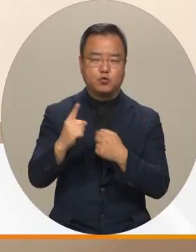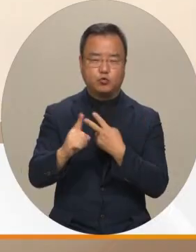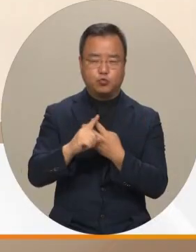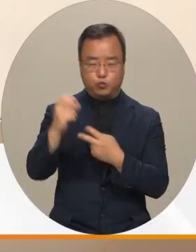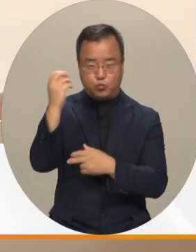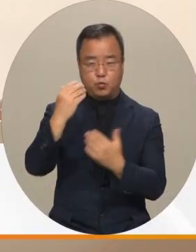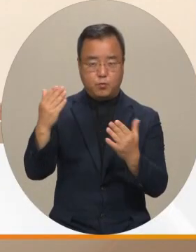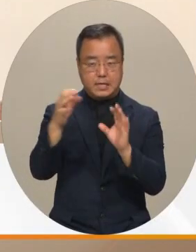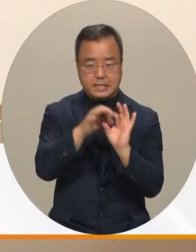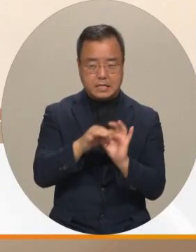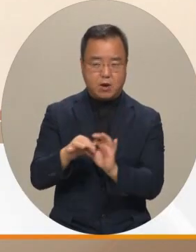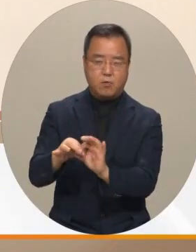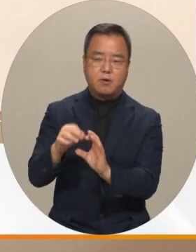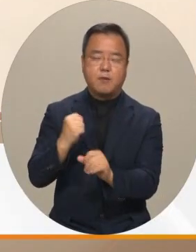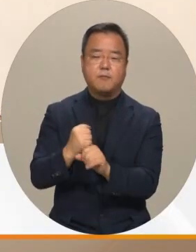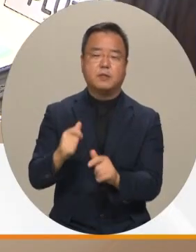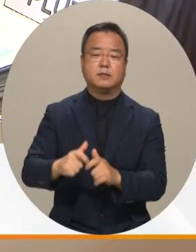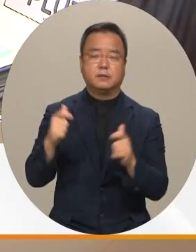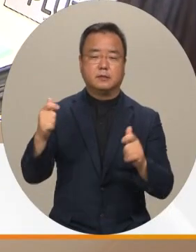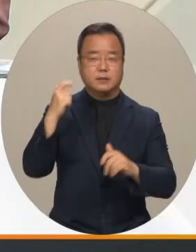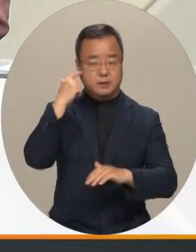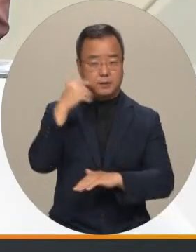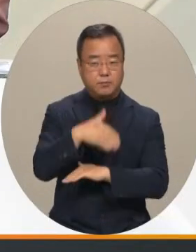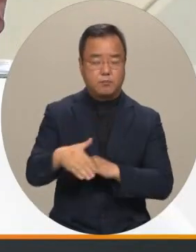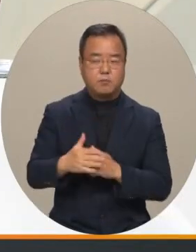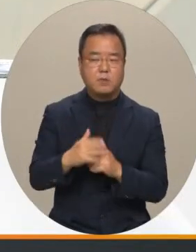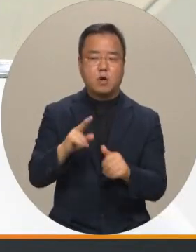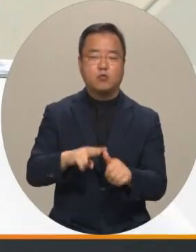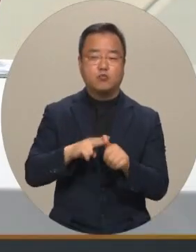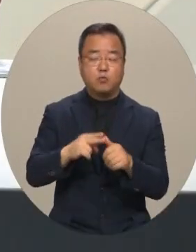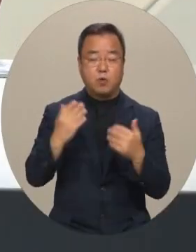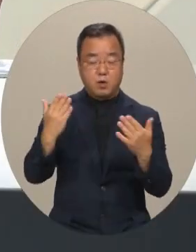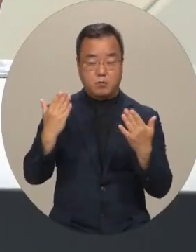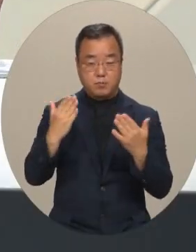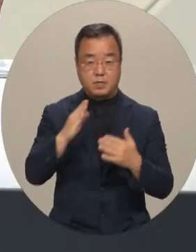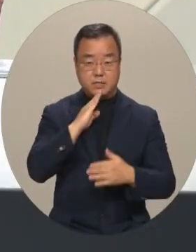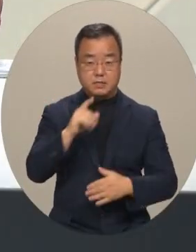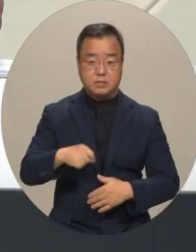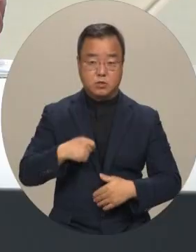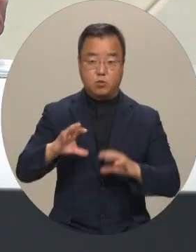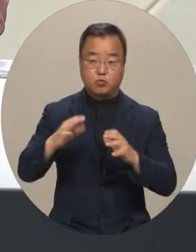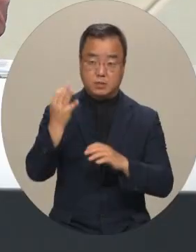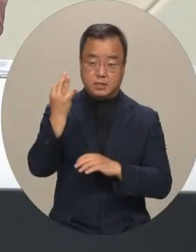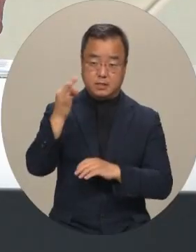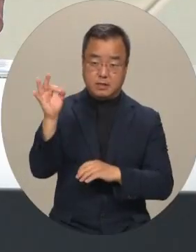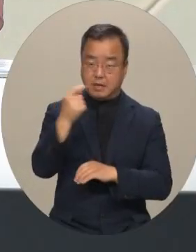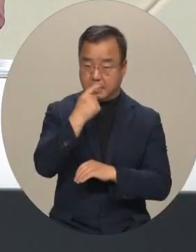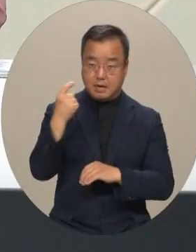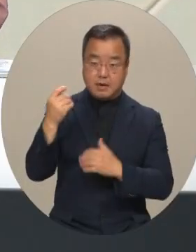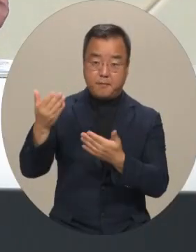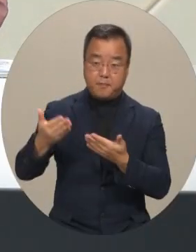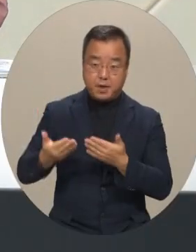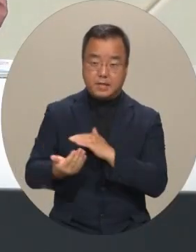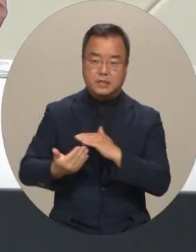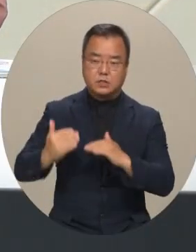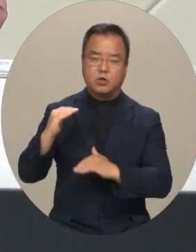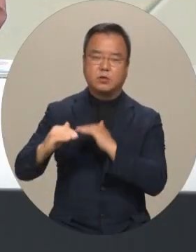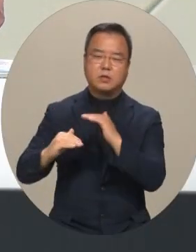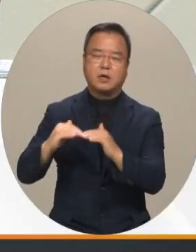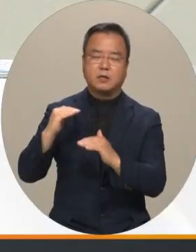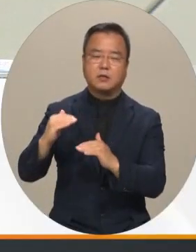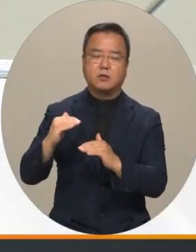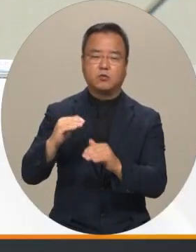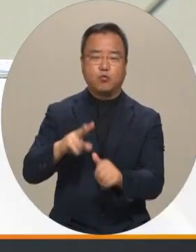지원을 더 강화한다 방침입니다네 후보학교 그러니까 실제 국제 인증을 받기 위한 바로 직전의 단계로 보이는데